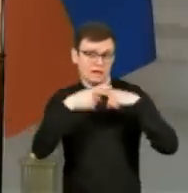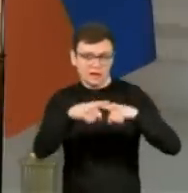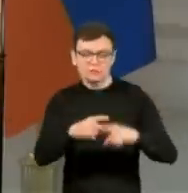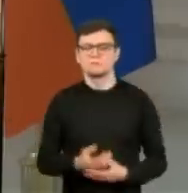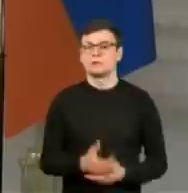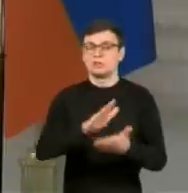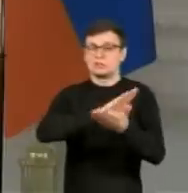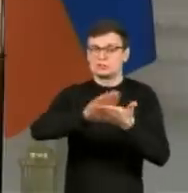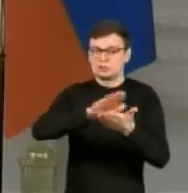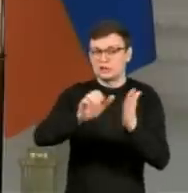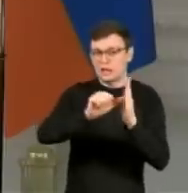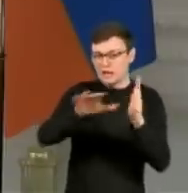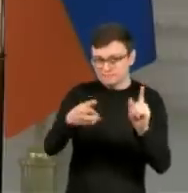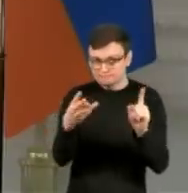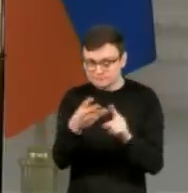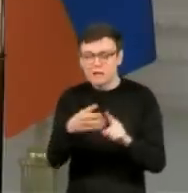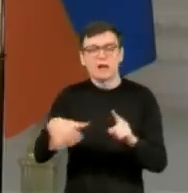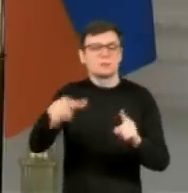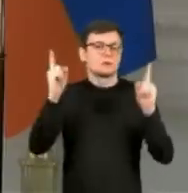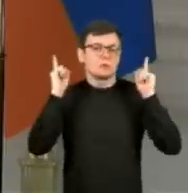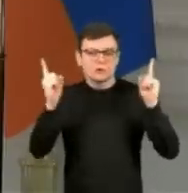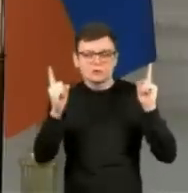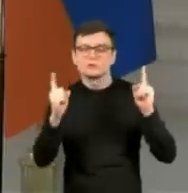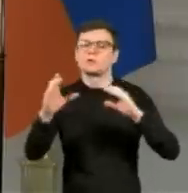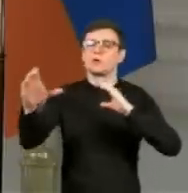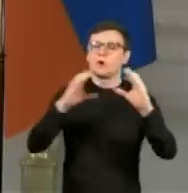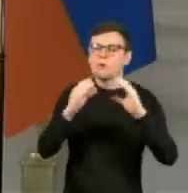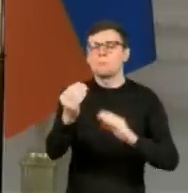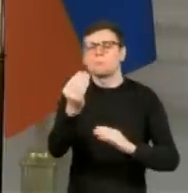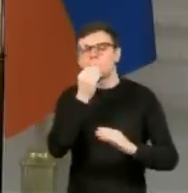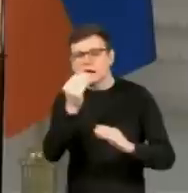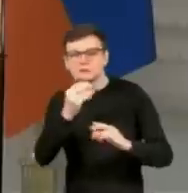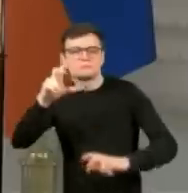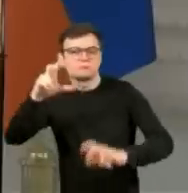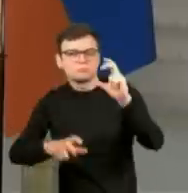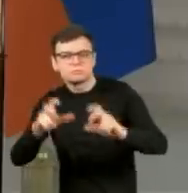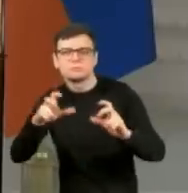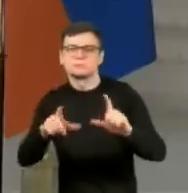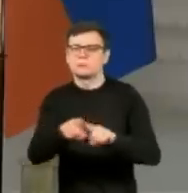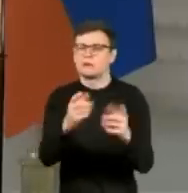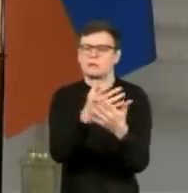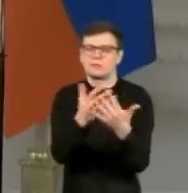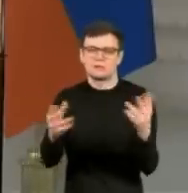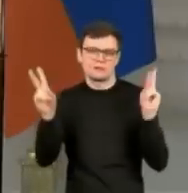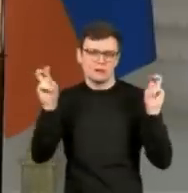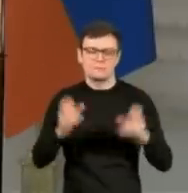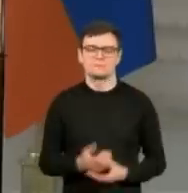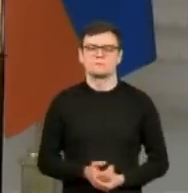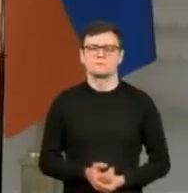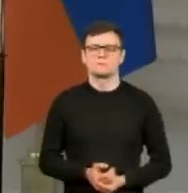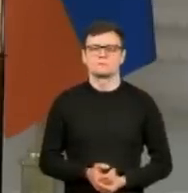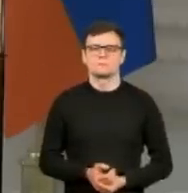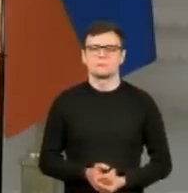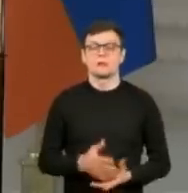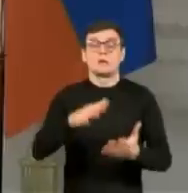energetiką, aplinkosaugą, komunikaciją, maisto pramonę, transportą, humanitarinius ir kitus klausimus. Ir mes sutarėme tęsti dialogą